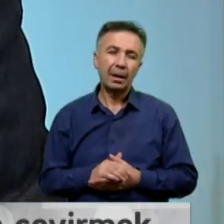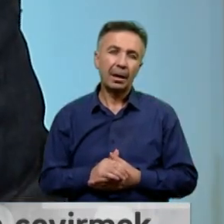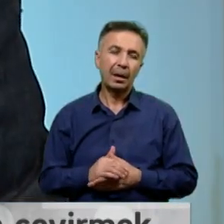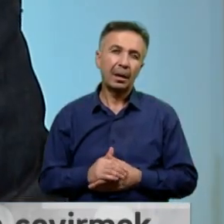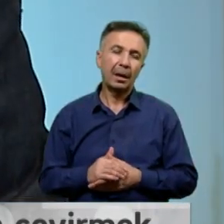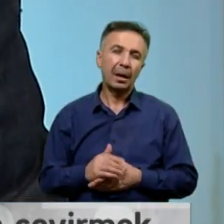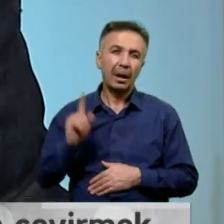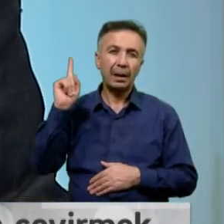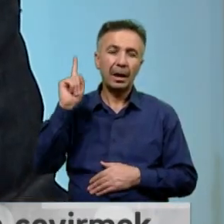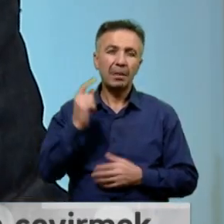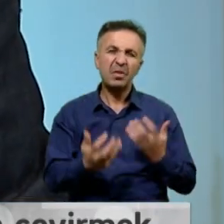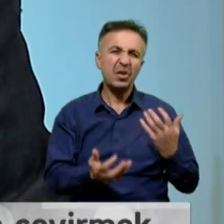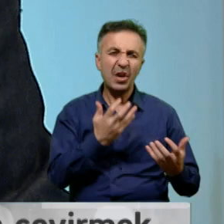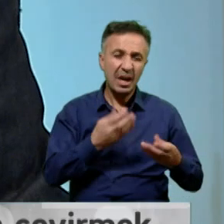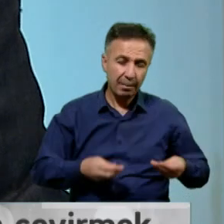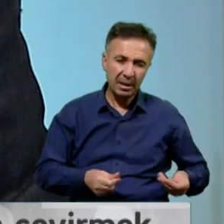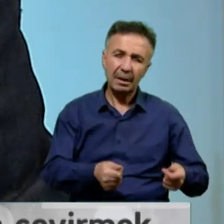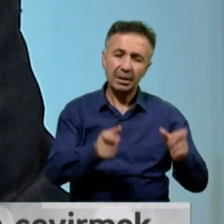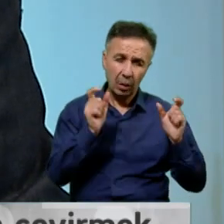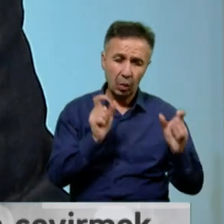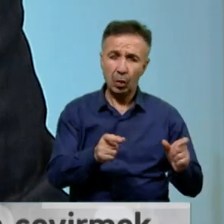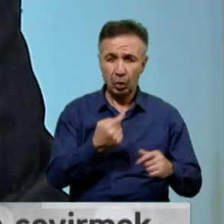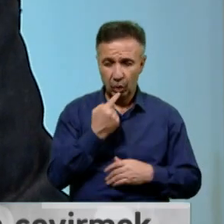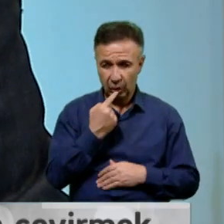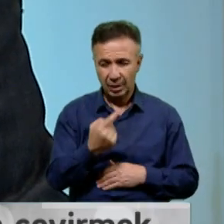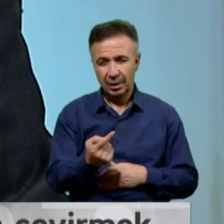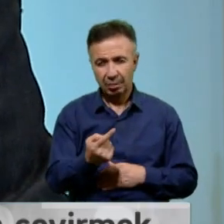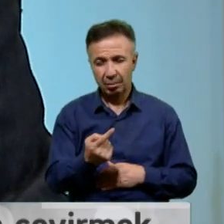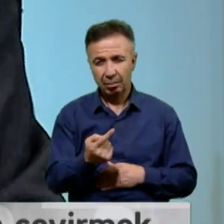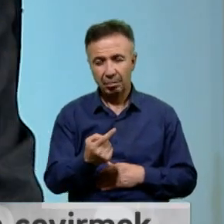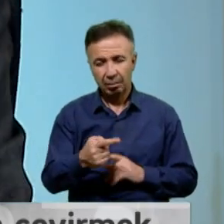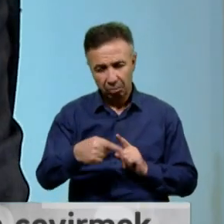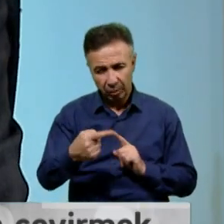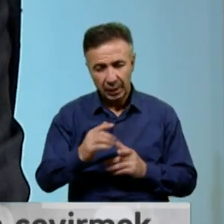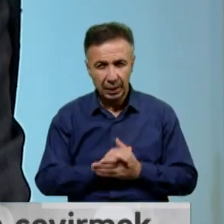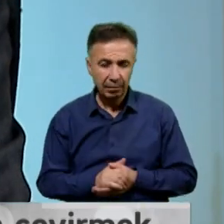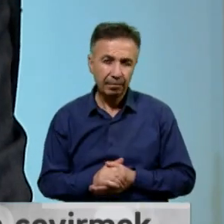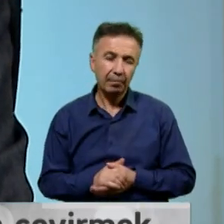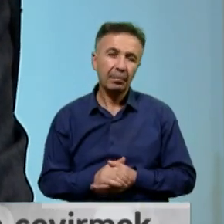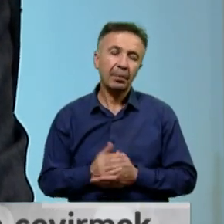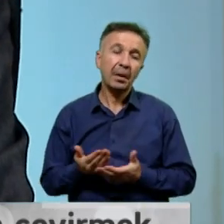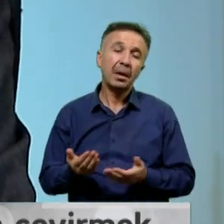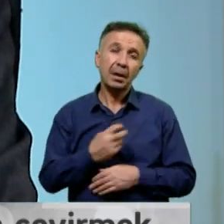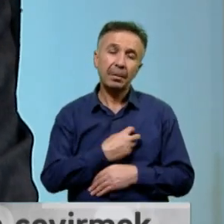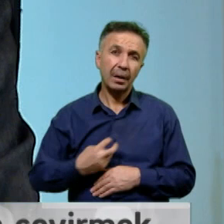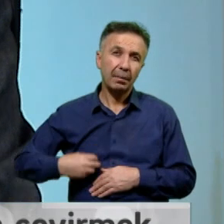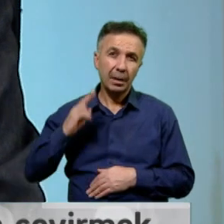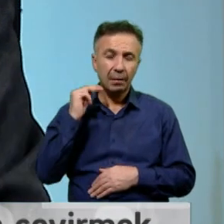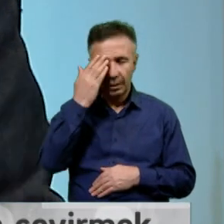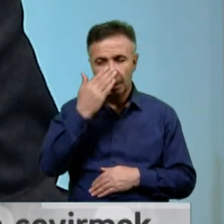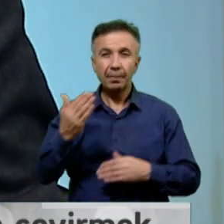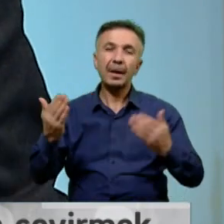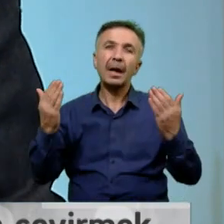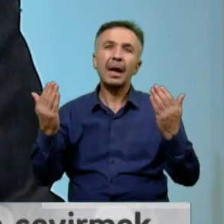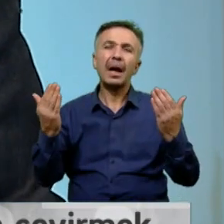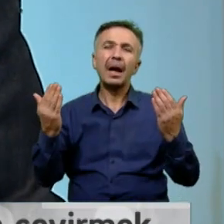Allahümme ecirna minen nar ondan dolayı o rivayetten kaynaklanıyor o fetva. Hatta Resulullah Aleyhisselam'ın elini